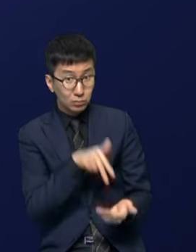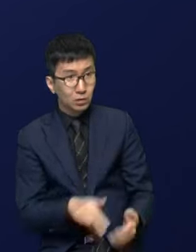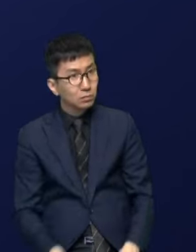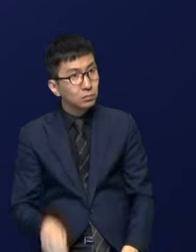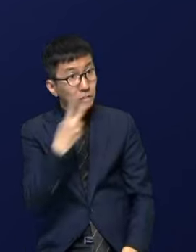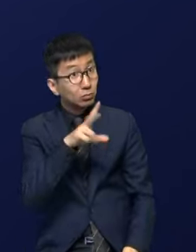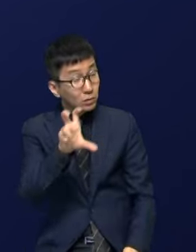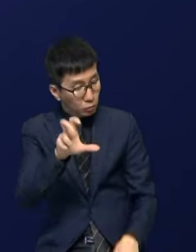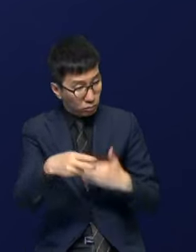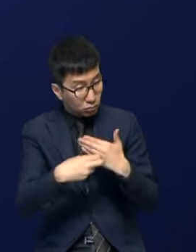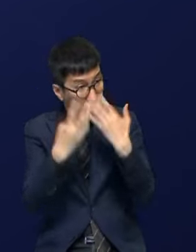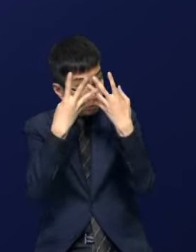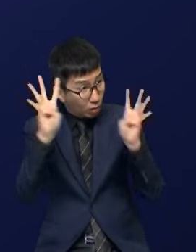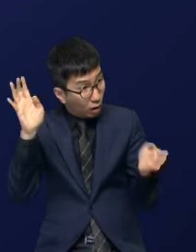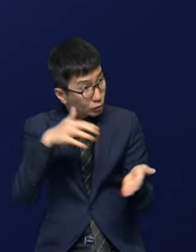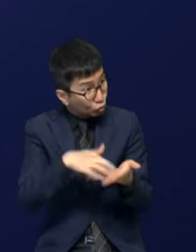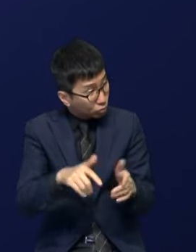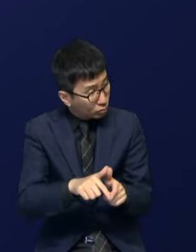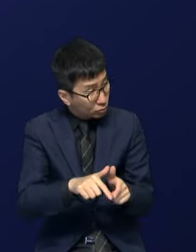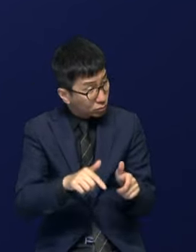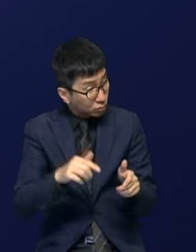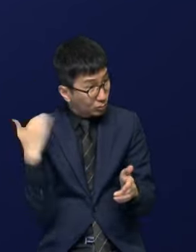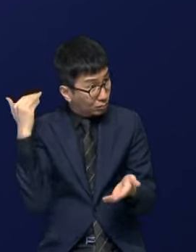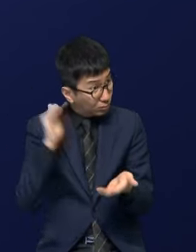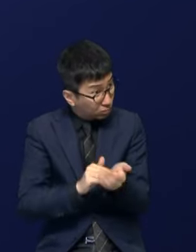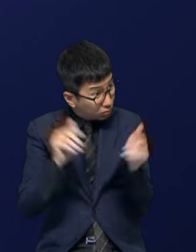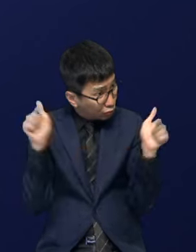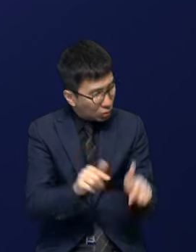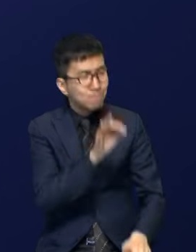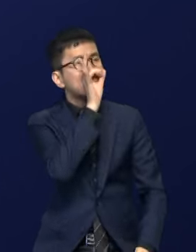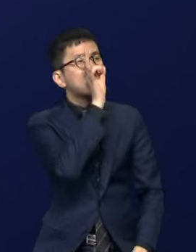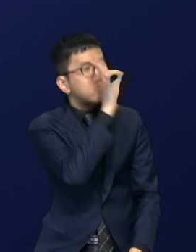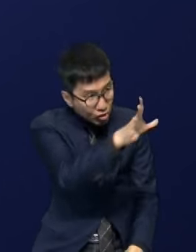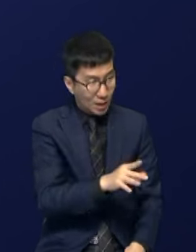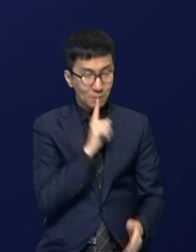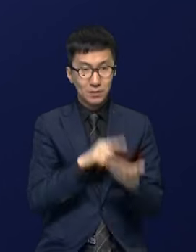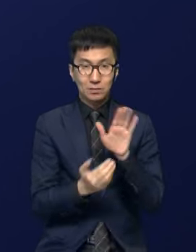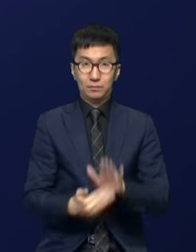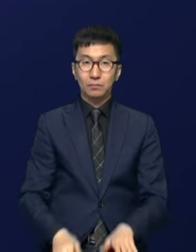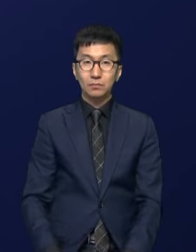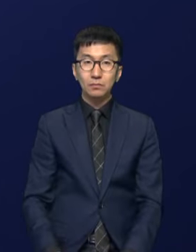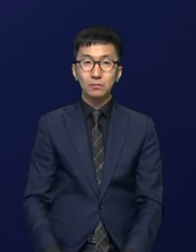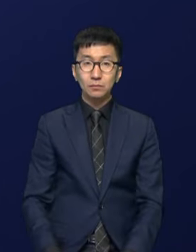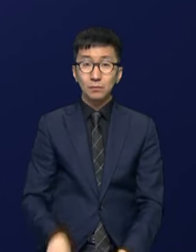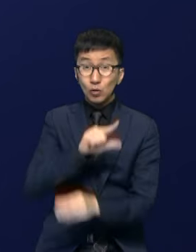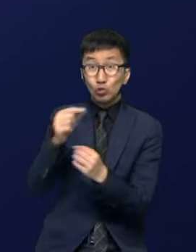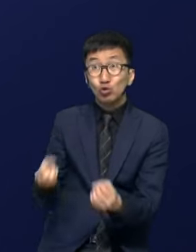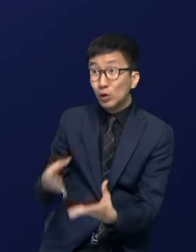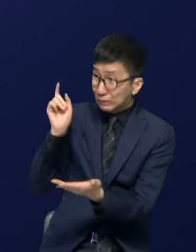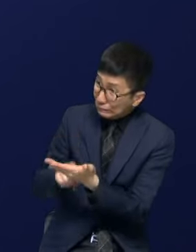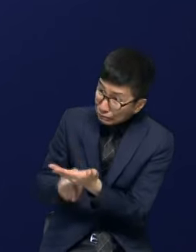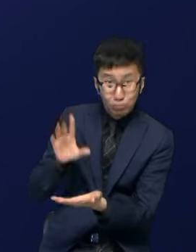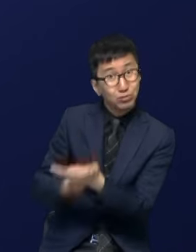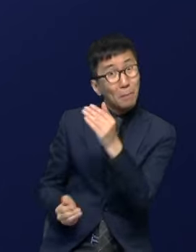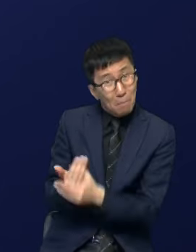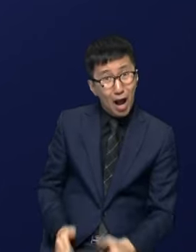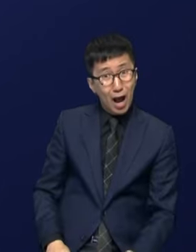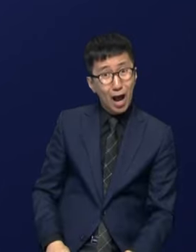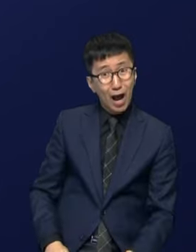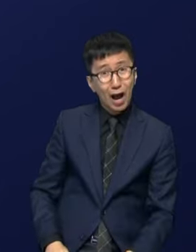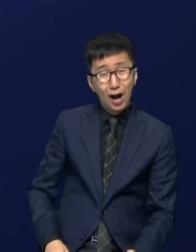의대 정원을 의제로 열어놓는 건 절대 안 된다며 반박한 겁니다. 추석 연휴 응급실 상황에 대해서도 한